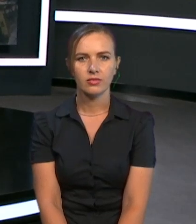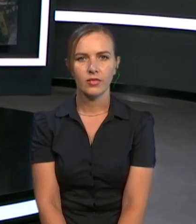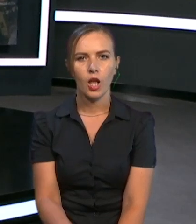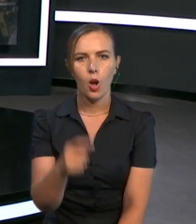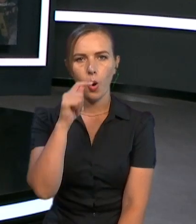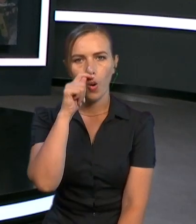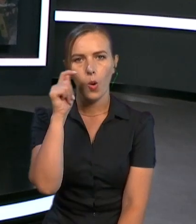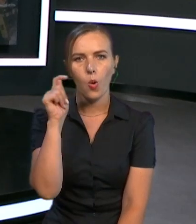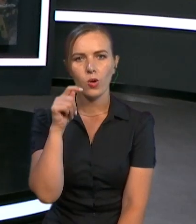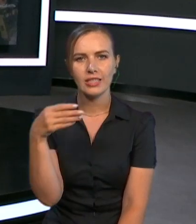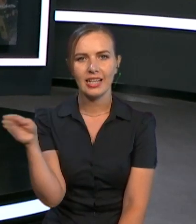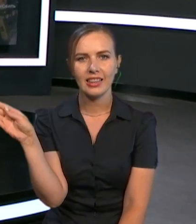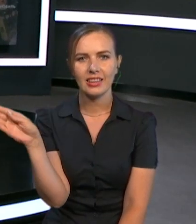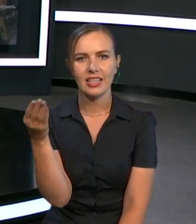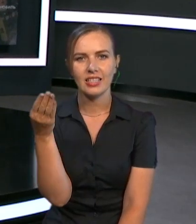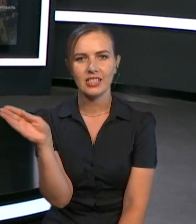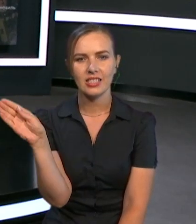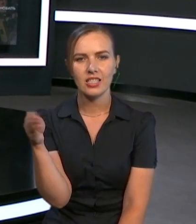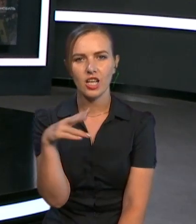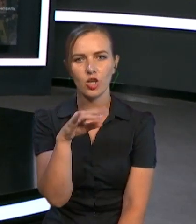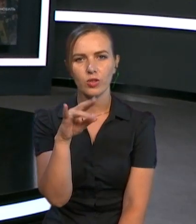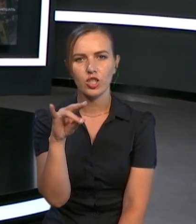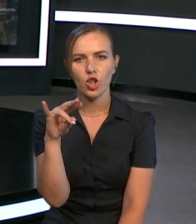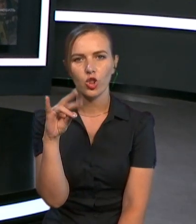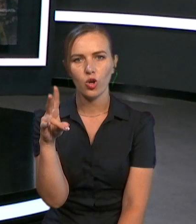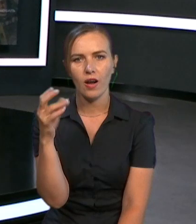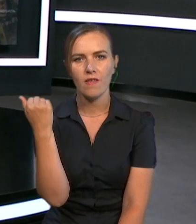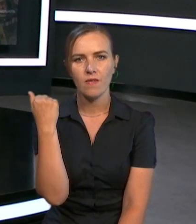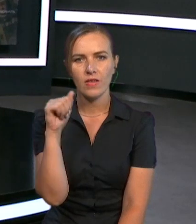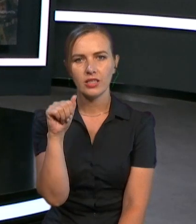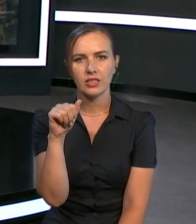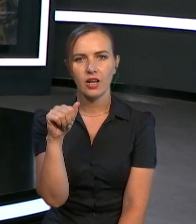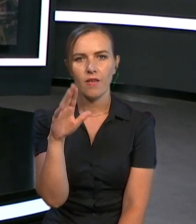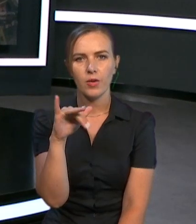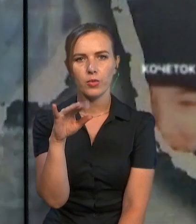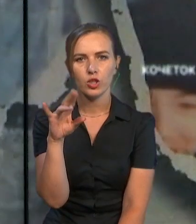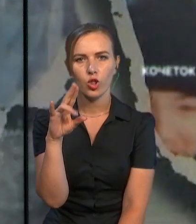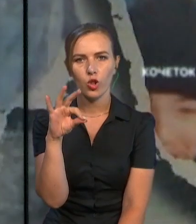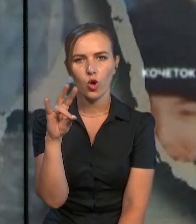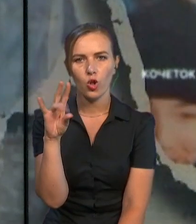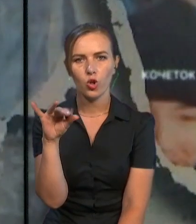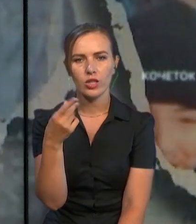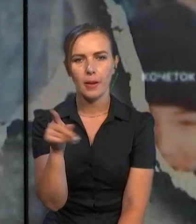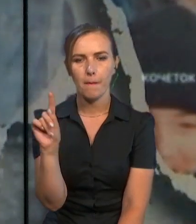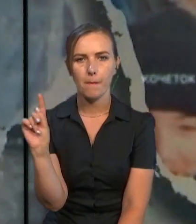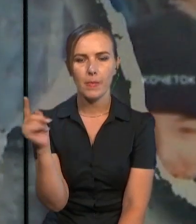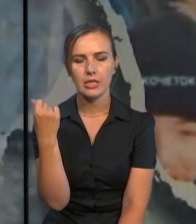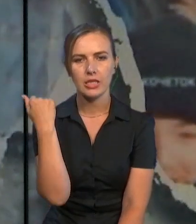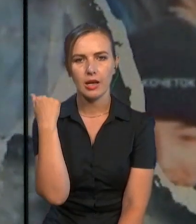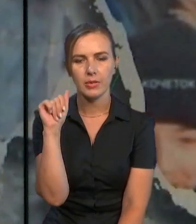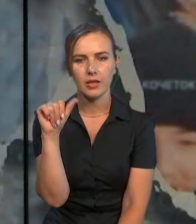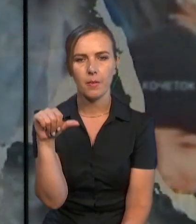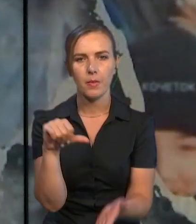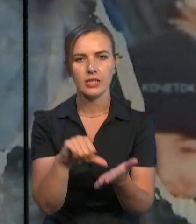Українська тенісистка Людмила Кіченок виграла мікст-турнір Вімблдону. Це перша перемога